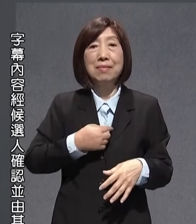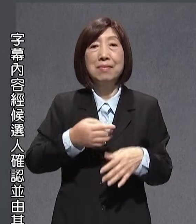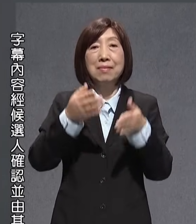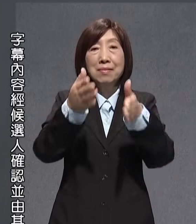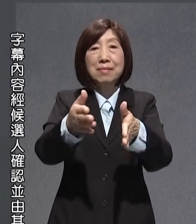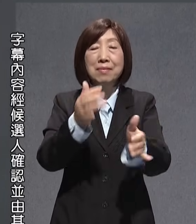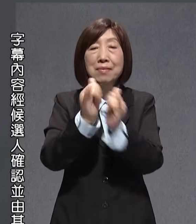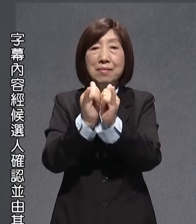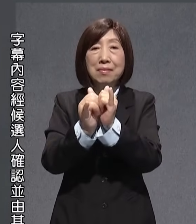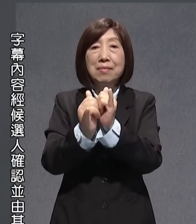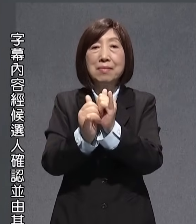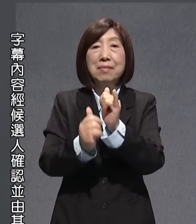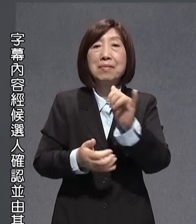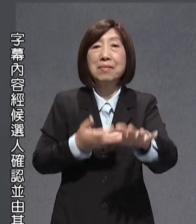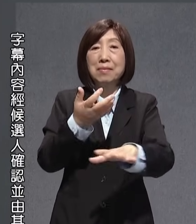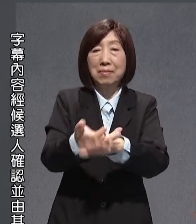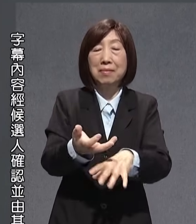投资，